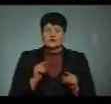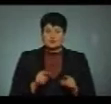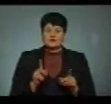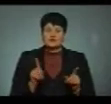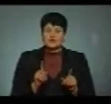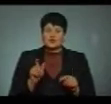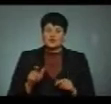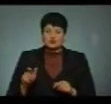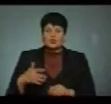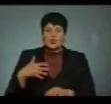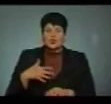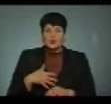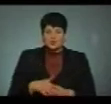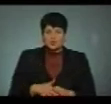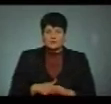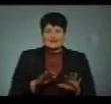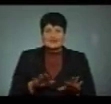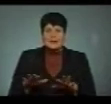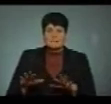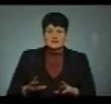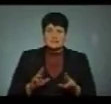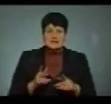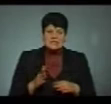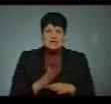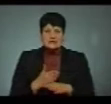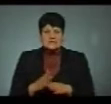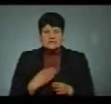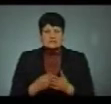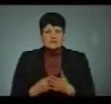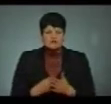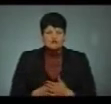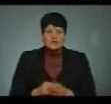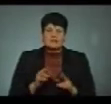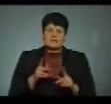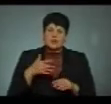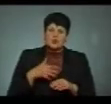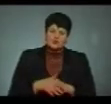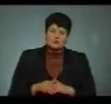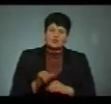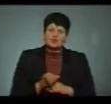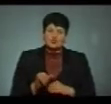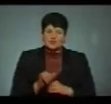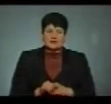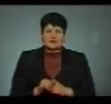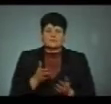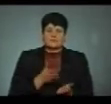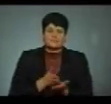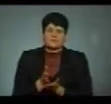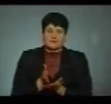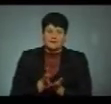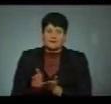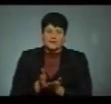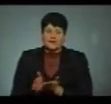люди розуміють на місцях, як ділиться бюджет, вони розуміють, куди йдуть ті чи інші